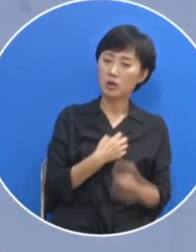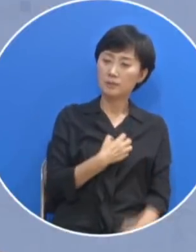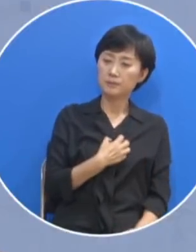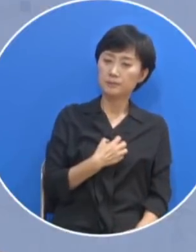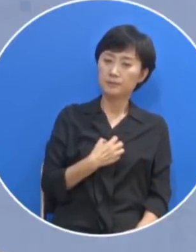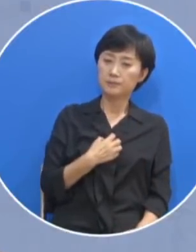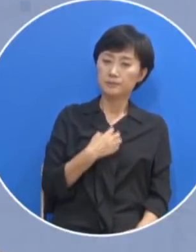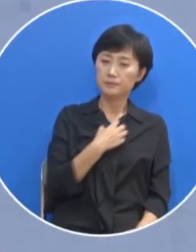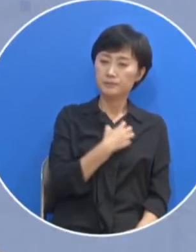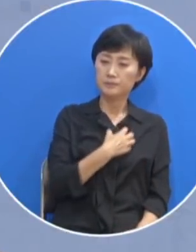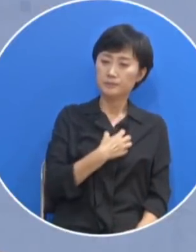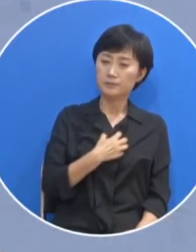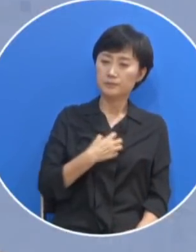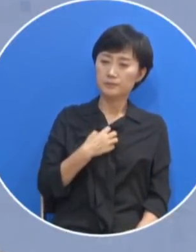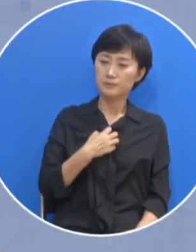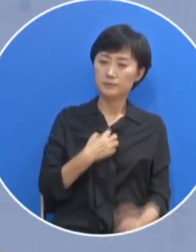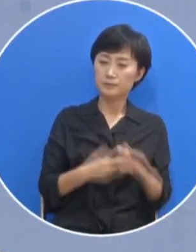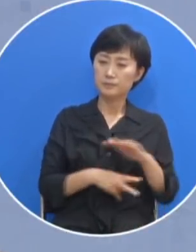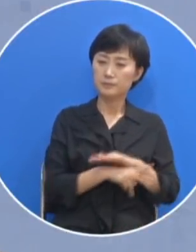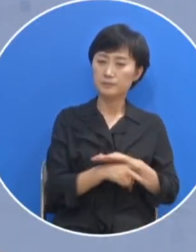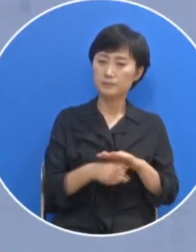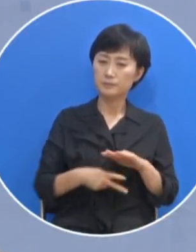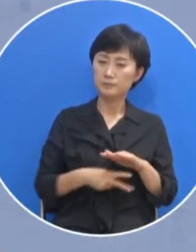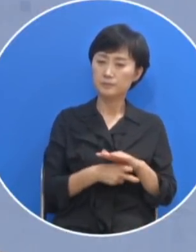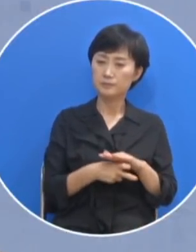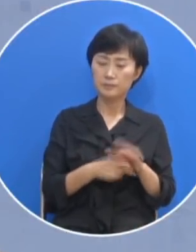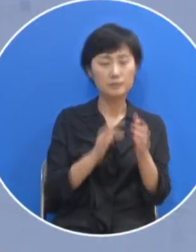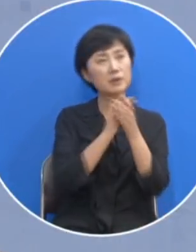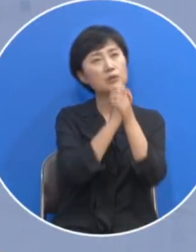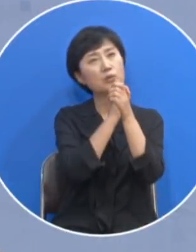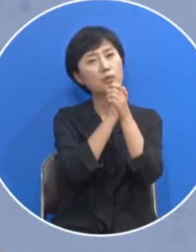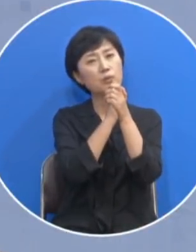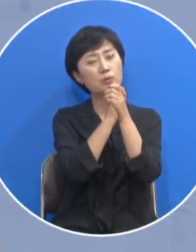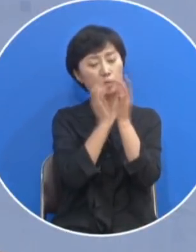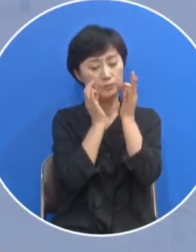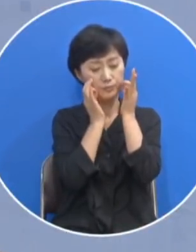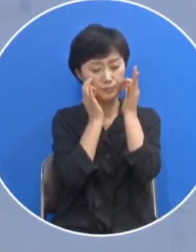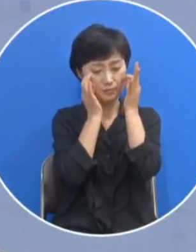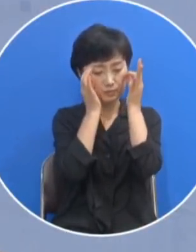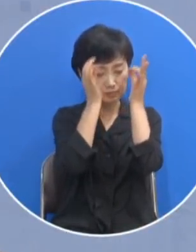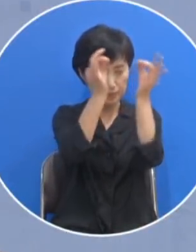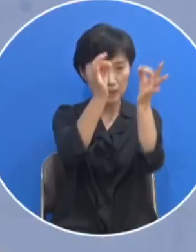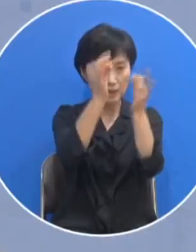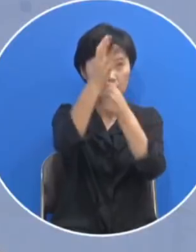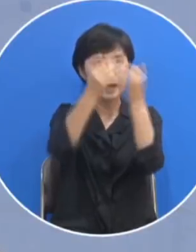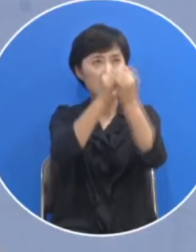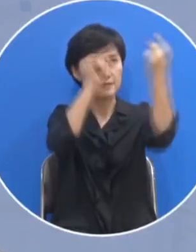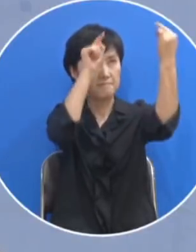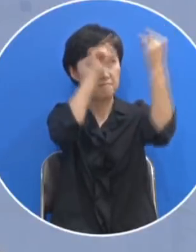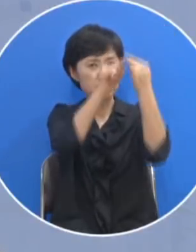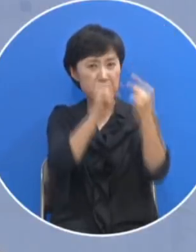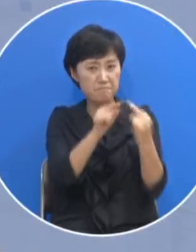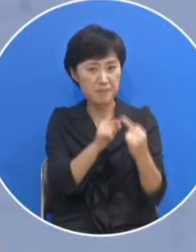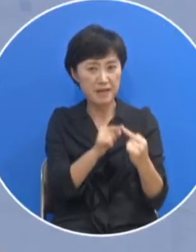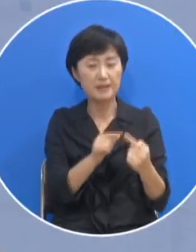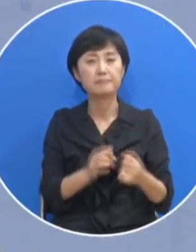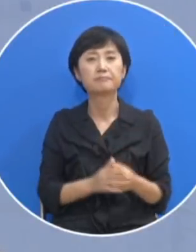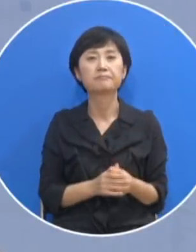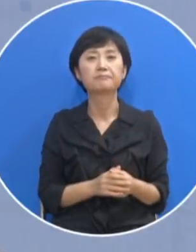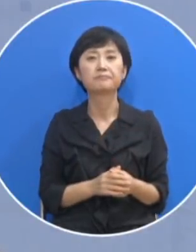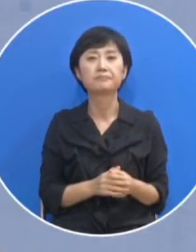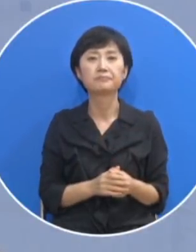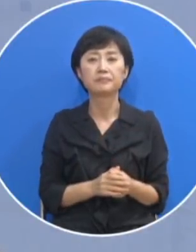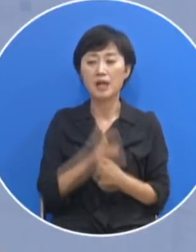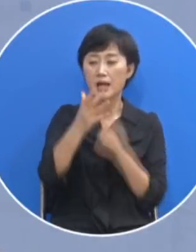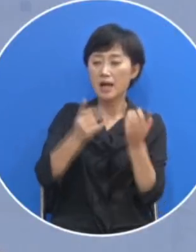were set 왔어요 왜 그게 더 있어 중심입니다 4 너의 그 기도를 들으시고 interesting